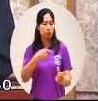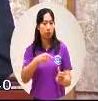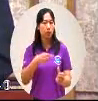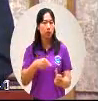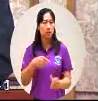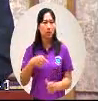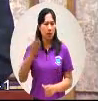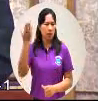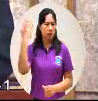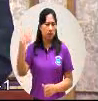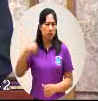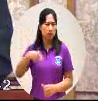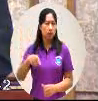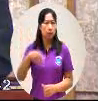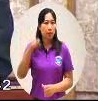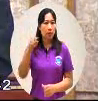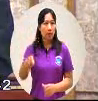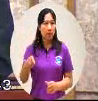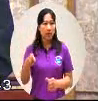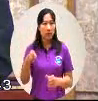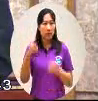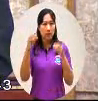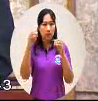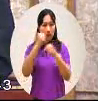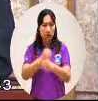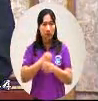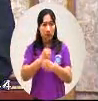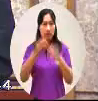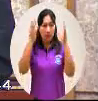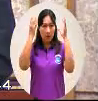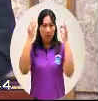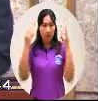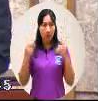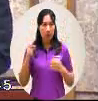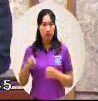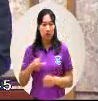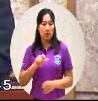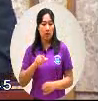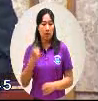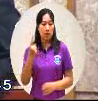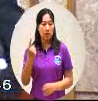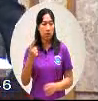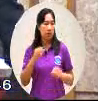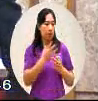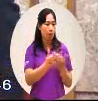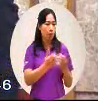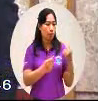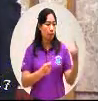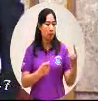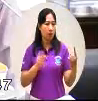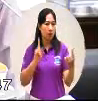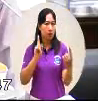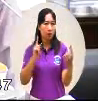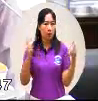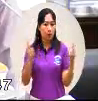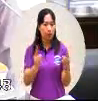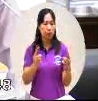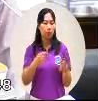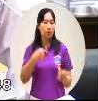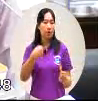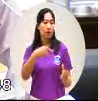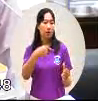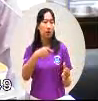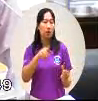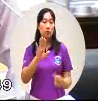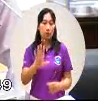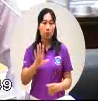了，就刚好有一个老师就在对着一个孩子来教原住民族语。所以这个部分我们是持续的给予学校协助。 那就是学校就是由教育局来